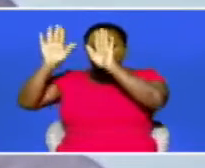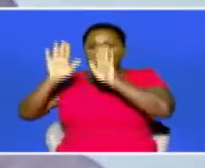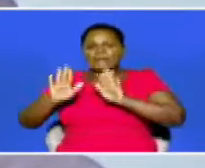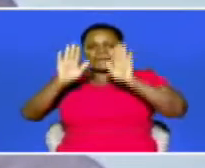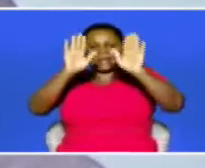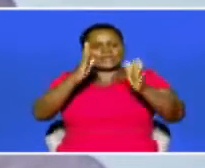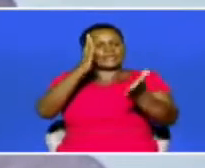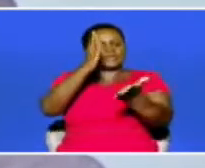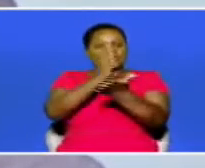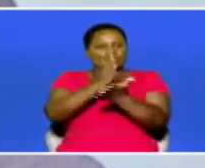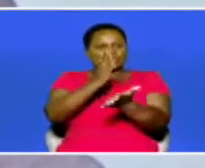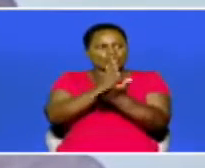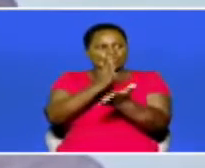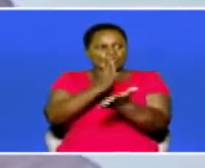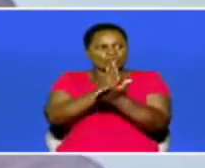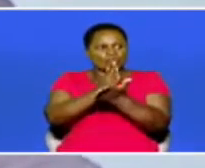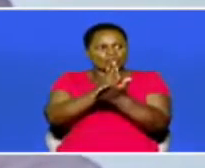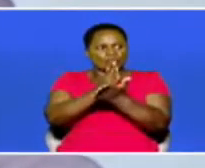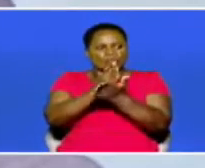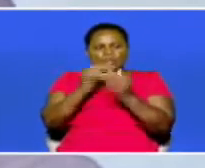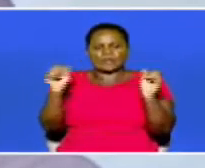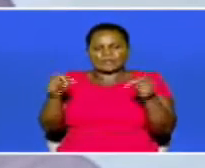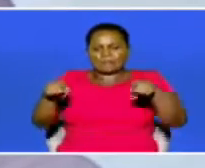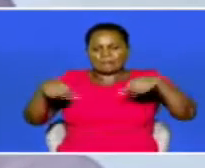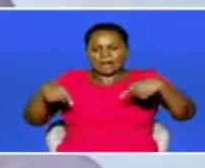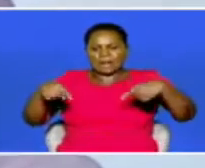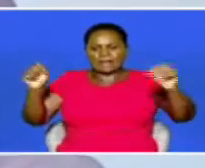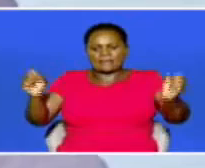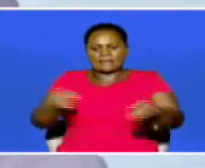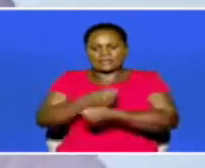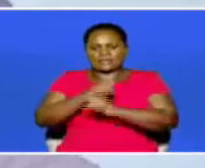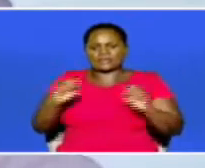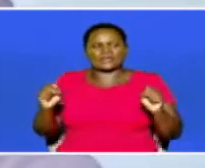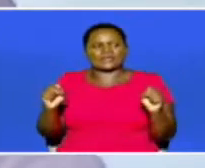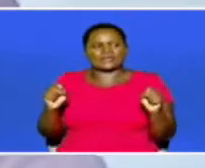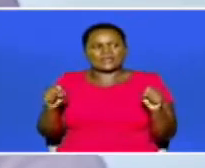we are truly unbogable. And